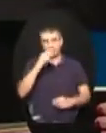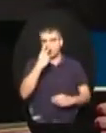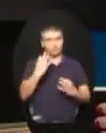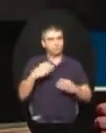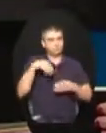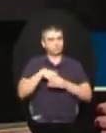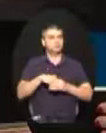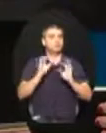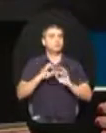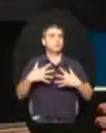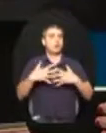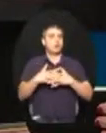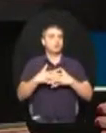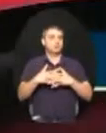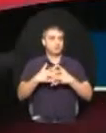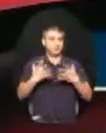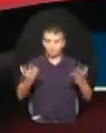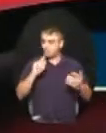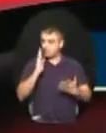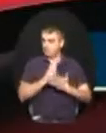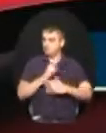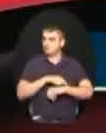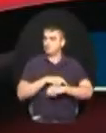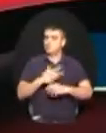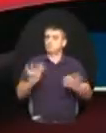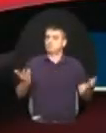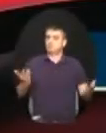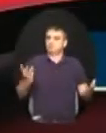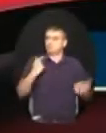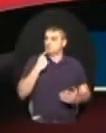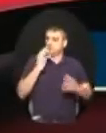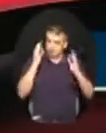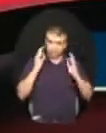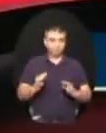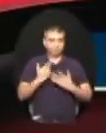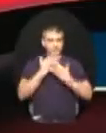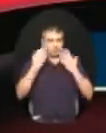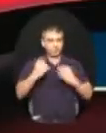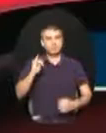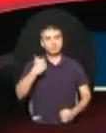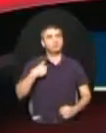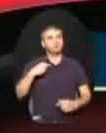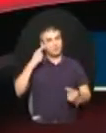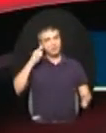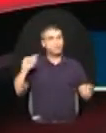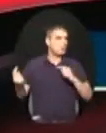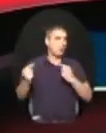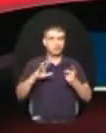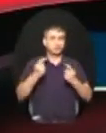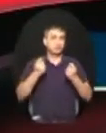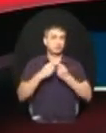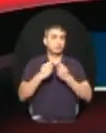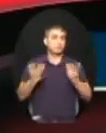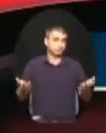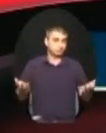עצמם כחלק משום קואליציה. ואולי הגיע הזמן שהם יגידו בצורה בריש גלי, נכון, יש לנו מחלוקת עמוקה בכל מה